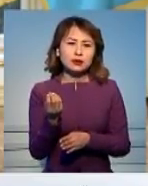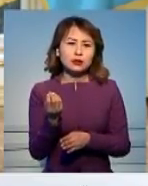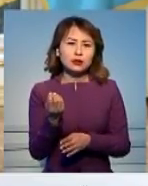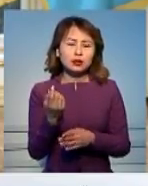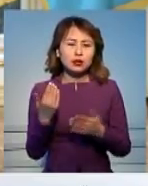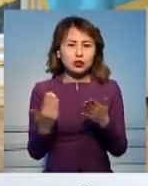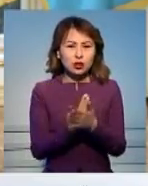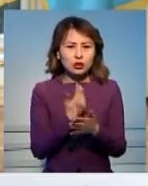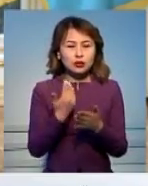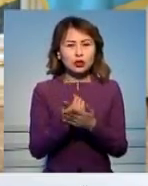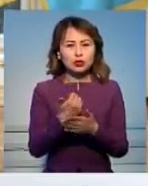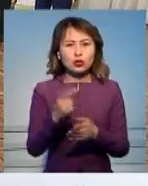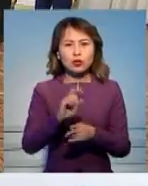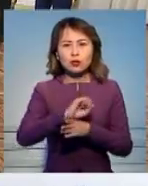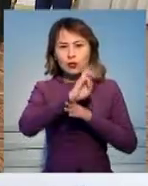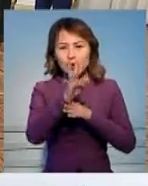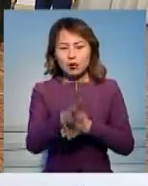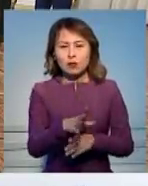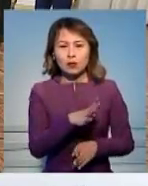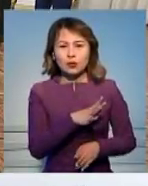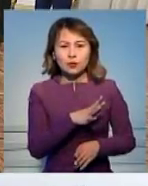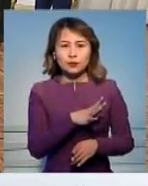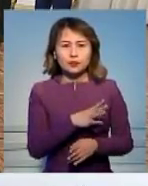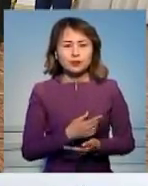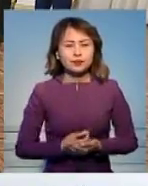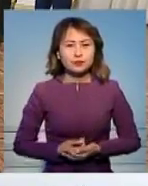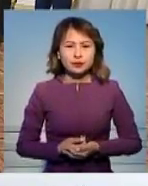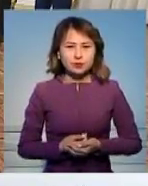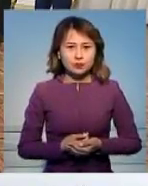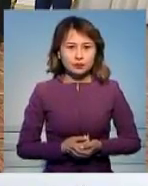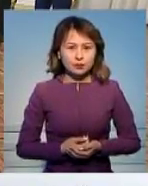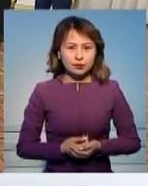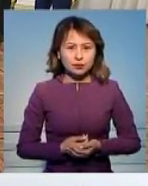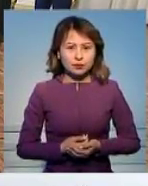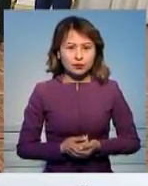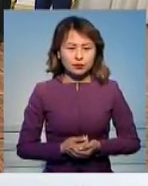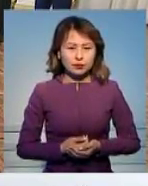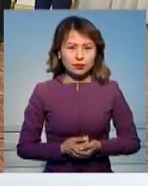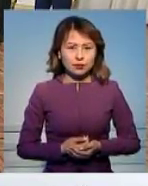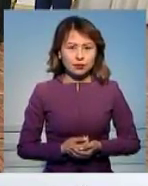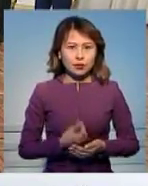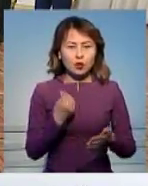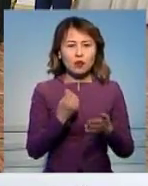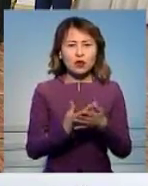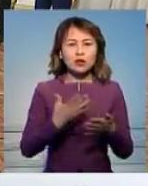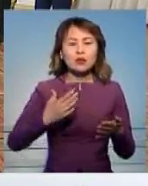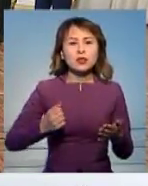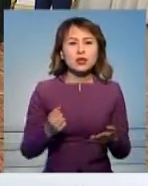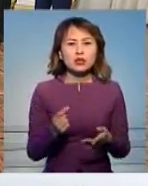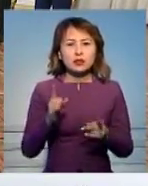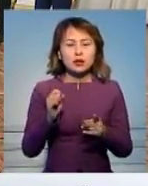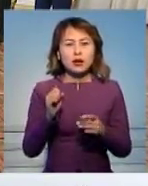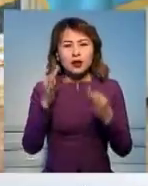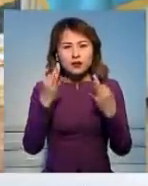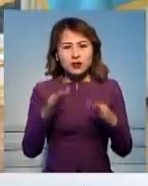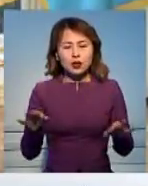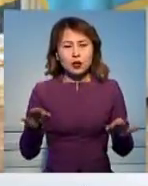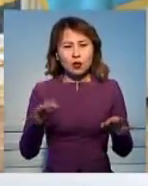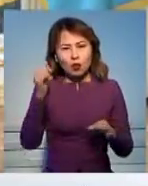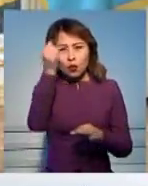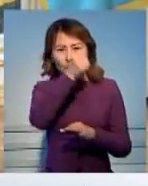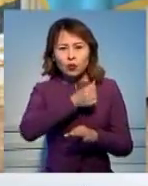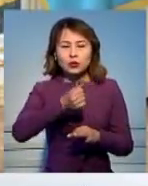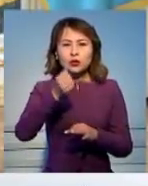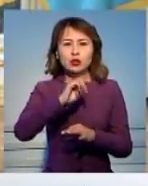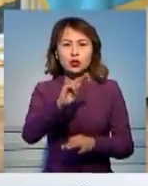жақсы жағдай жасағалы отырмыз. Уважаемые соотечественники, за годы независимости мы работали над